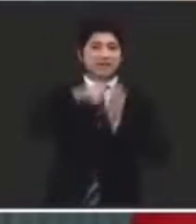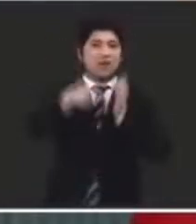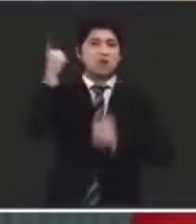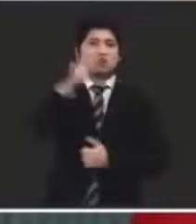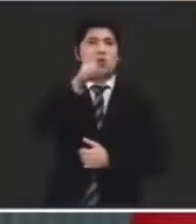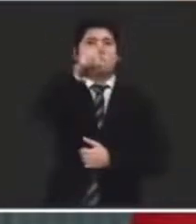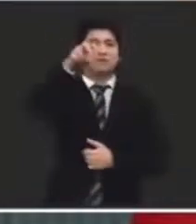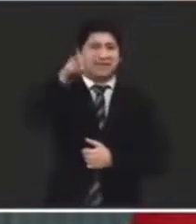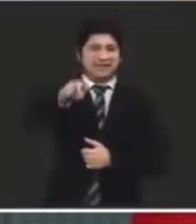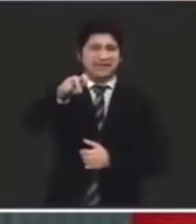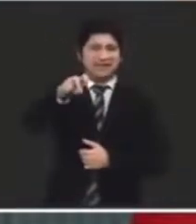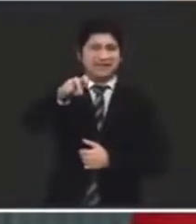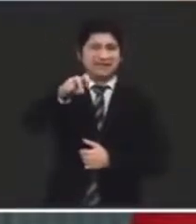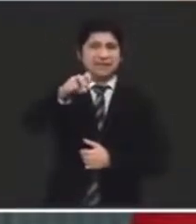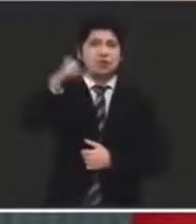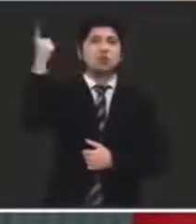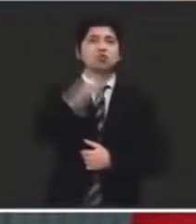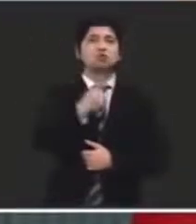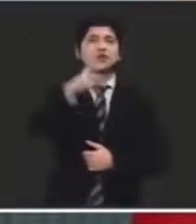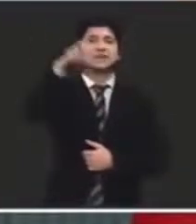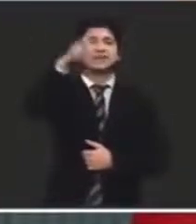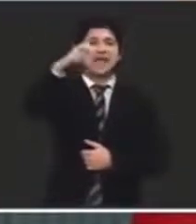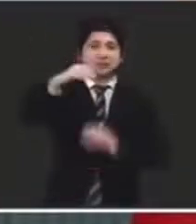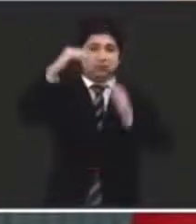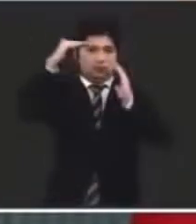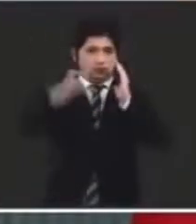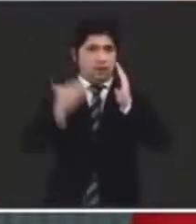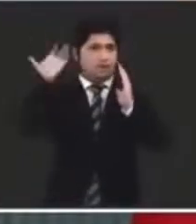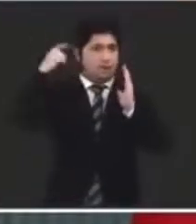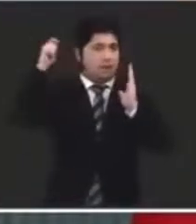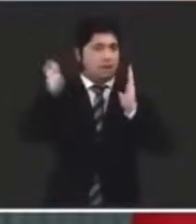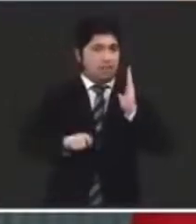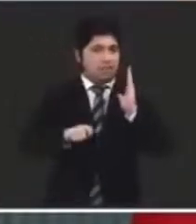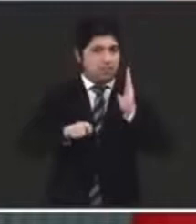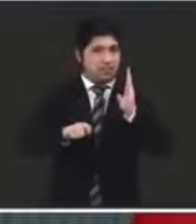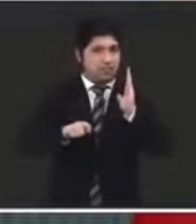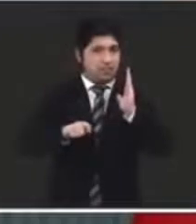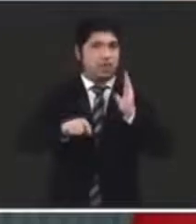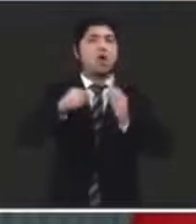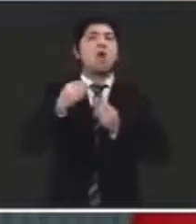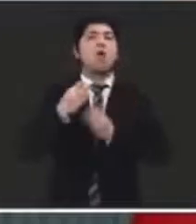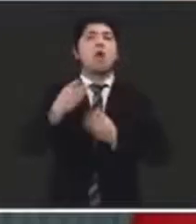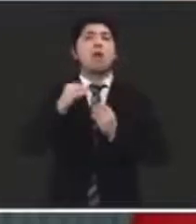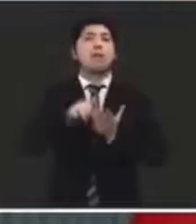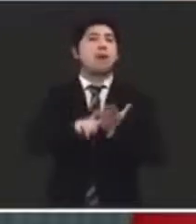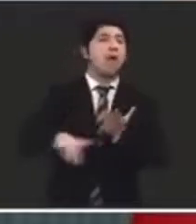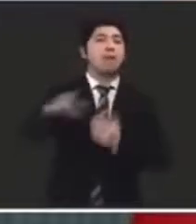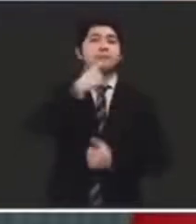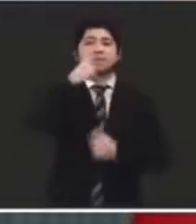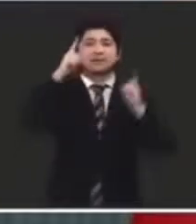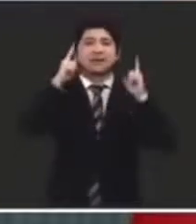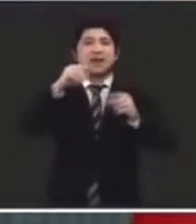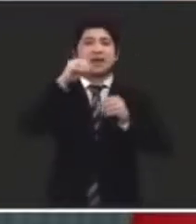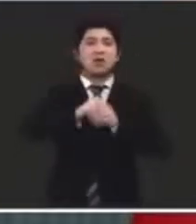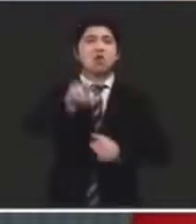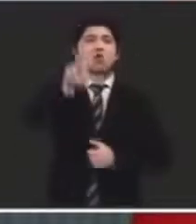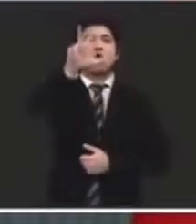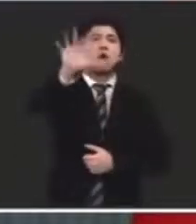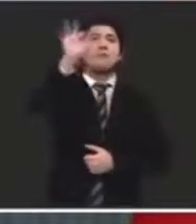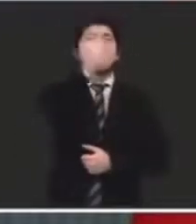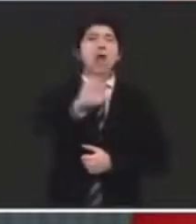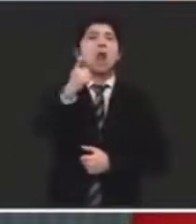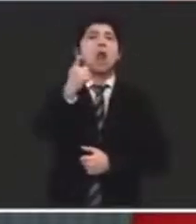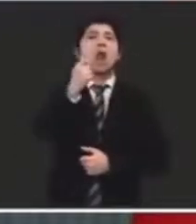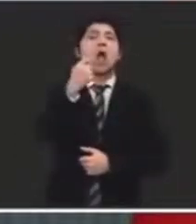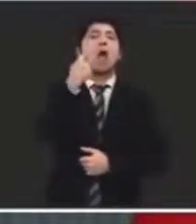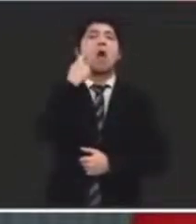%18'den %8'e düşürerek üreticilerimize yıllık 3 milyar